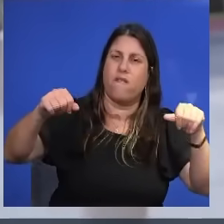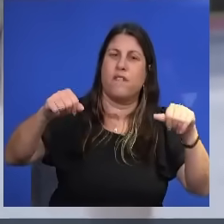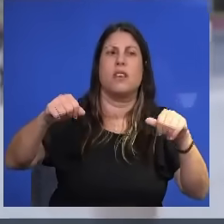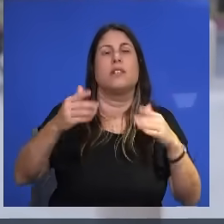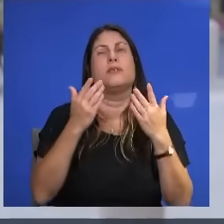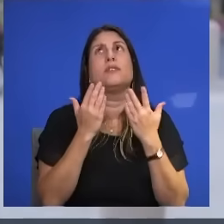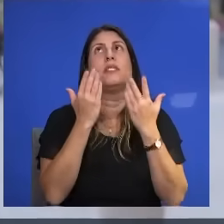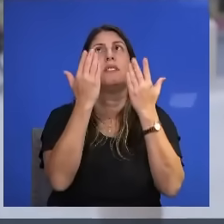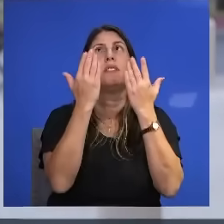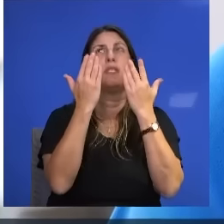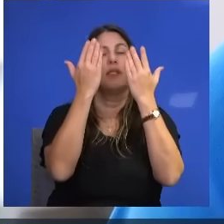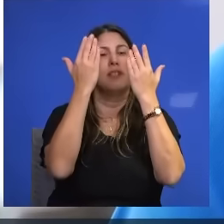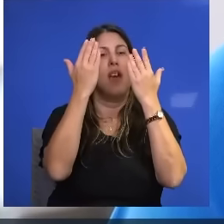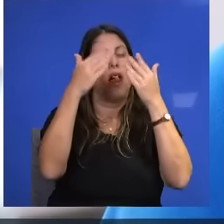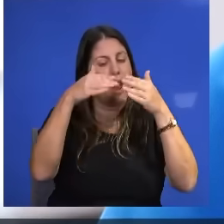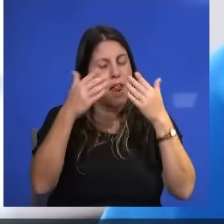אל המים.